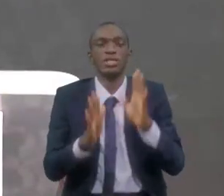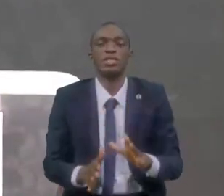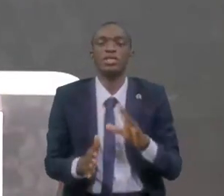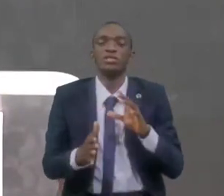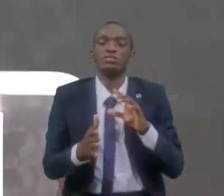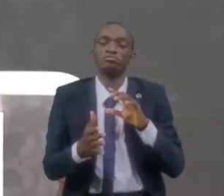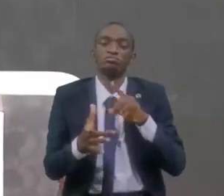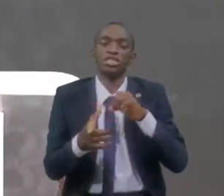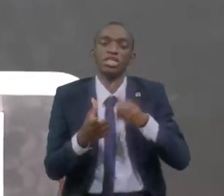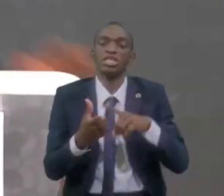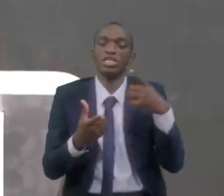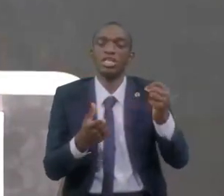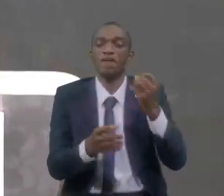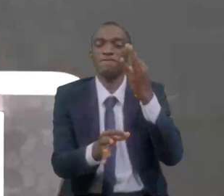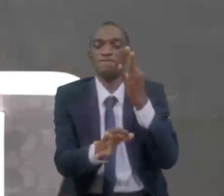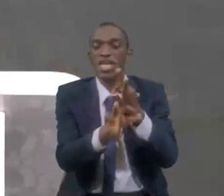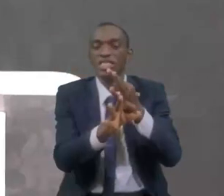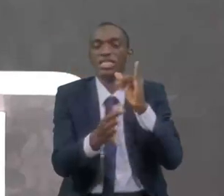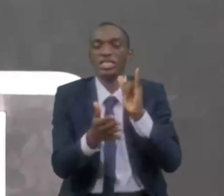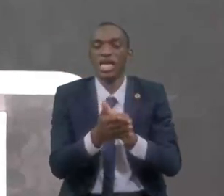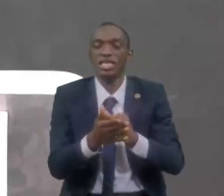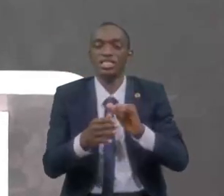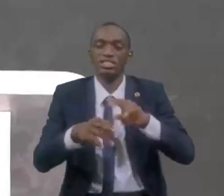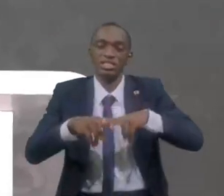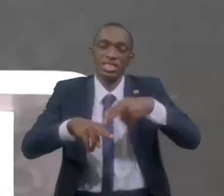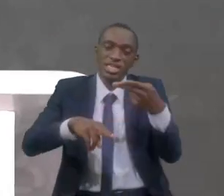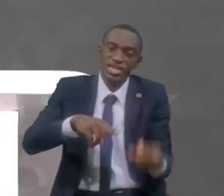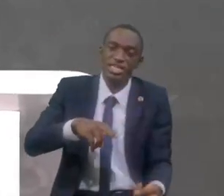décrète la santé illimitée.